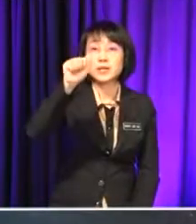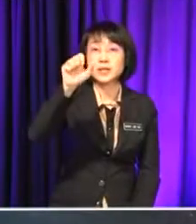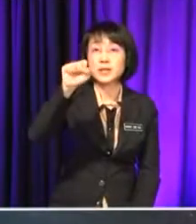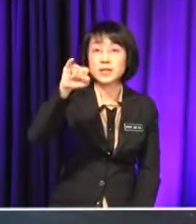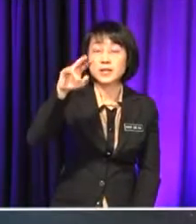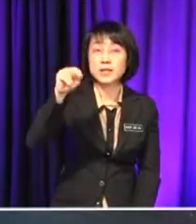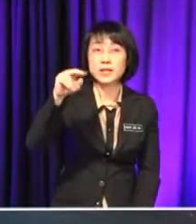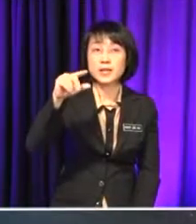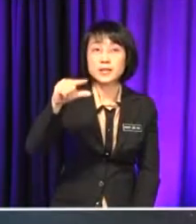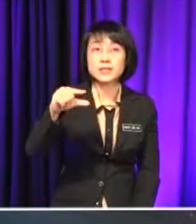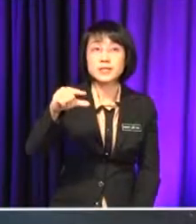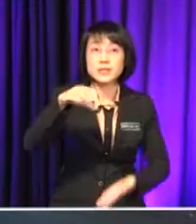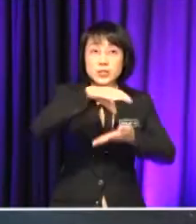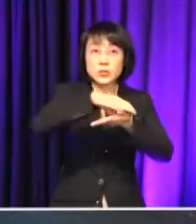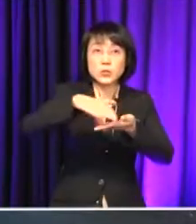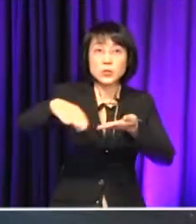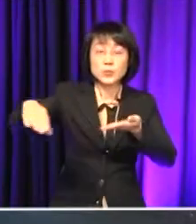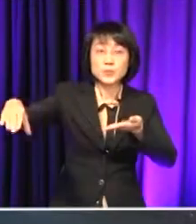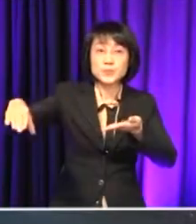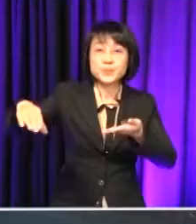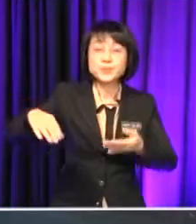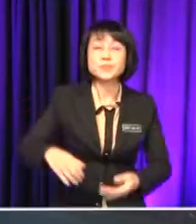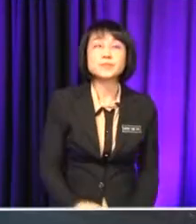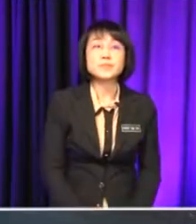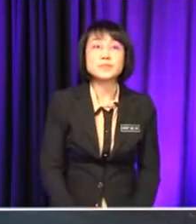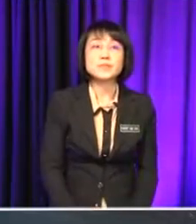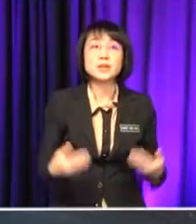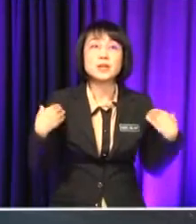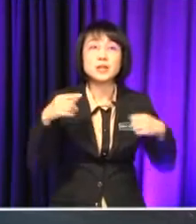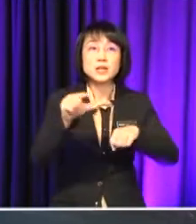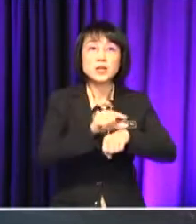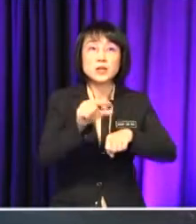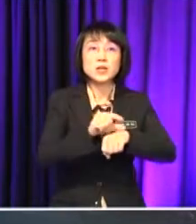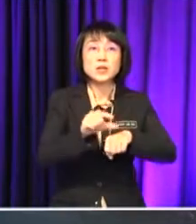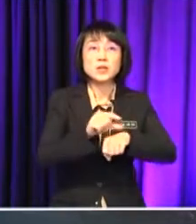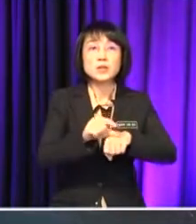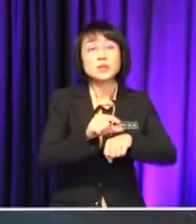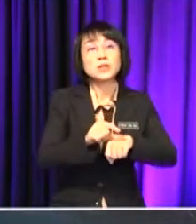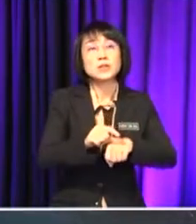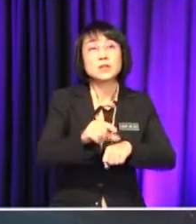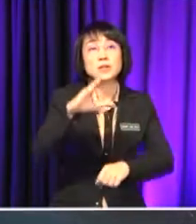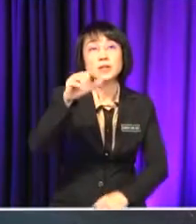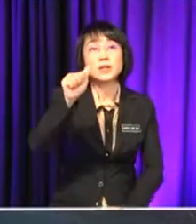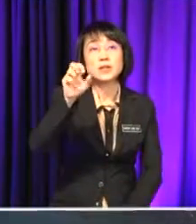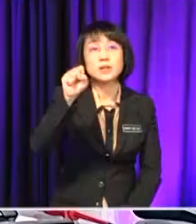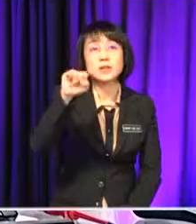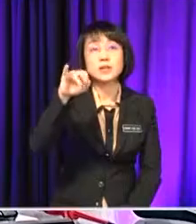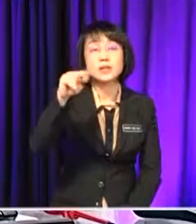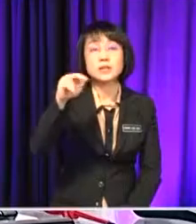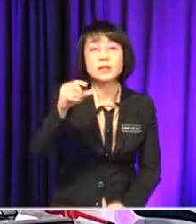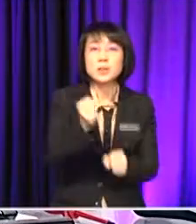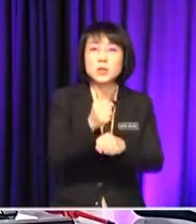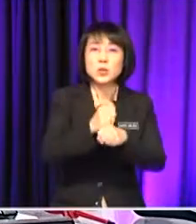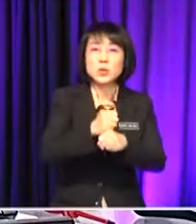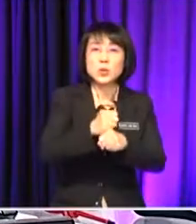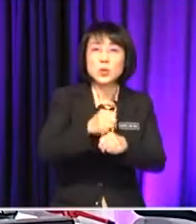adalah casing yang bersegi empat ni. Ada juga yang gunakan casing conduit. Conduit dia berbentuk bulat. Itu pun